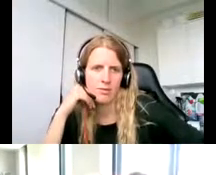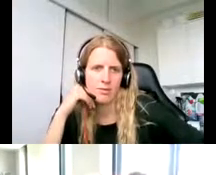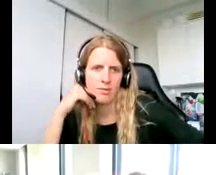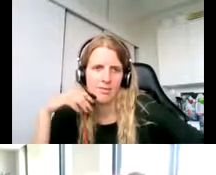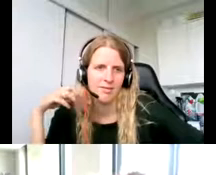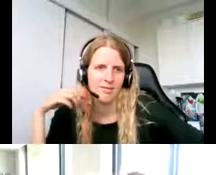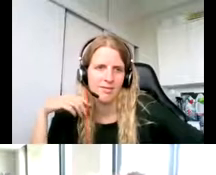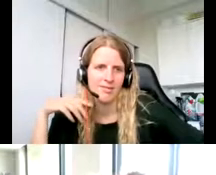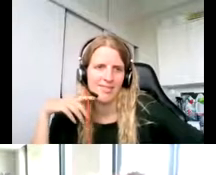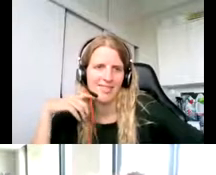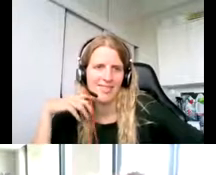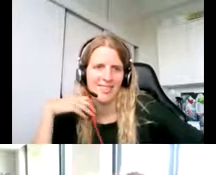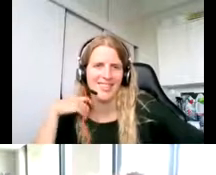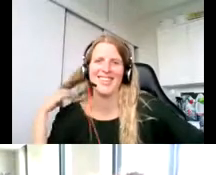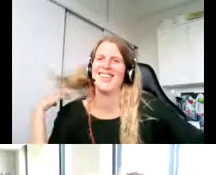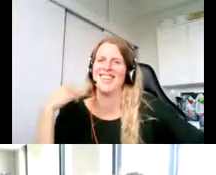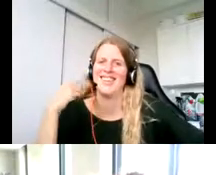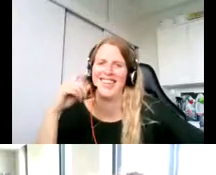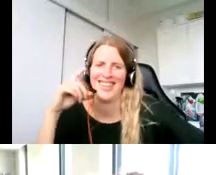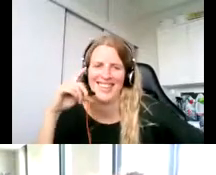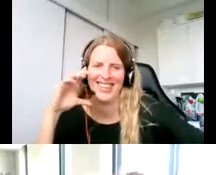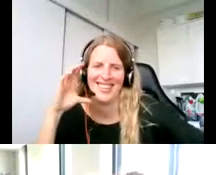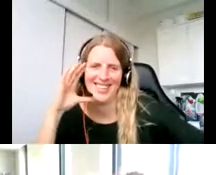Worstjes uittelen, het is een vorm van socialisatie.